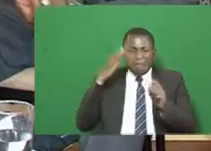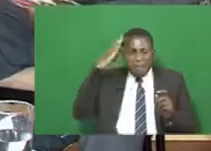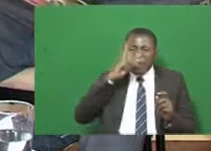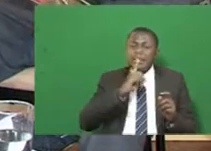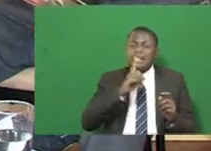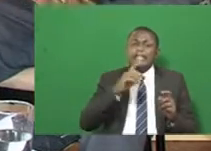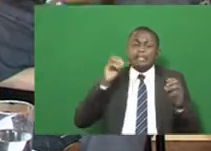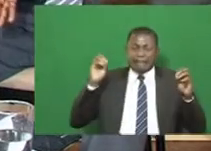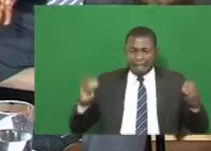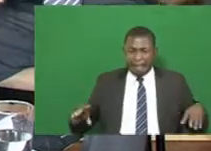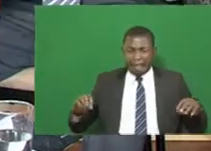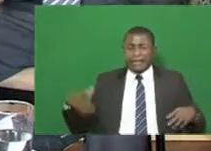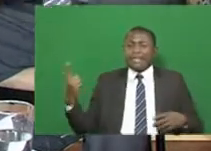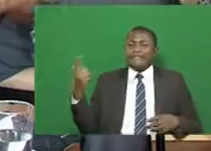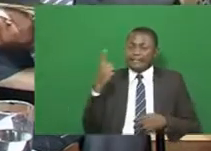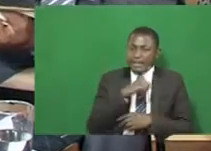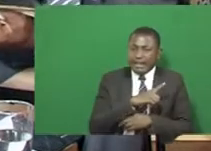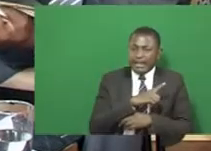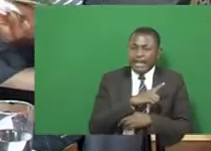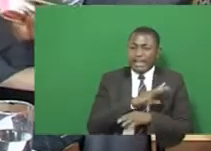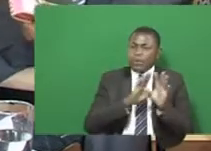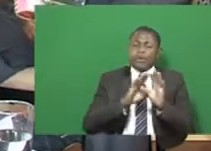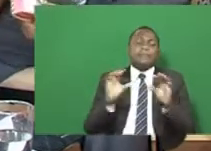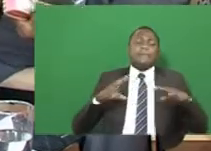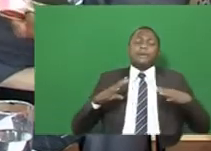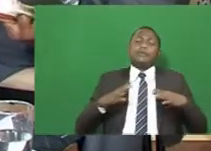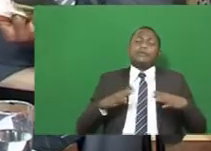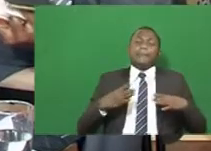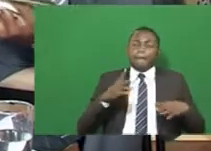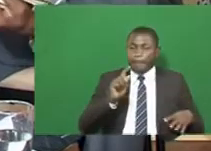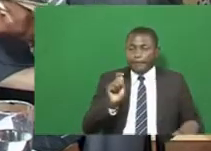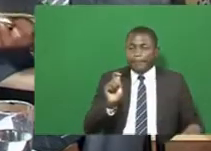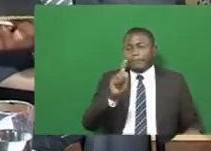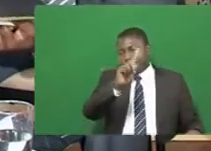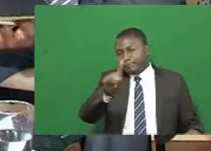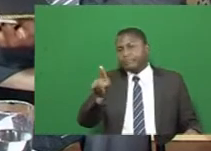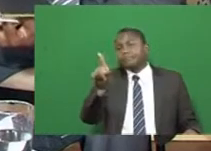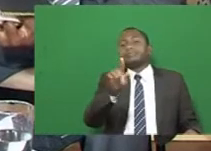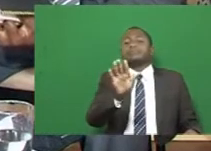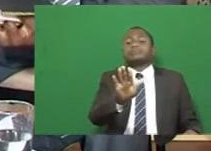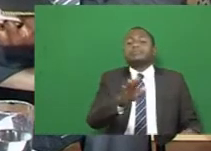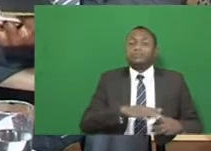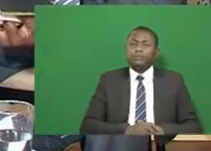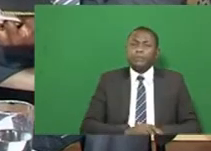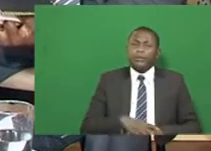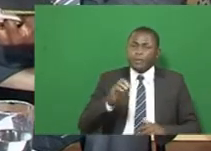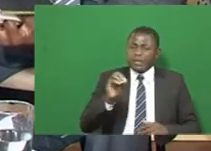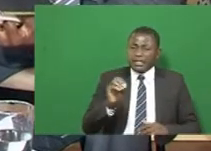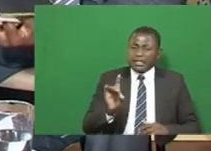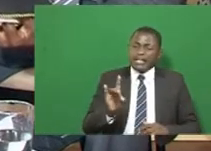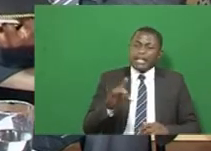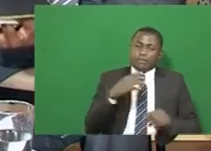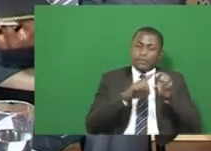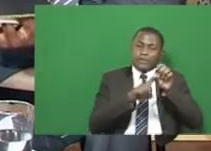tumea enda mbele. Eh. Maybe mchati batsira pakudai. Eh. Asina imgumu. Eh. Tomboti wachengeta mitemu